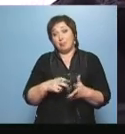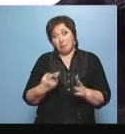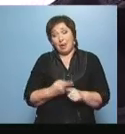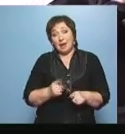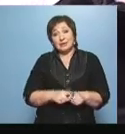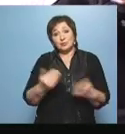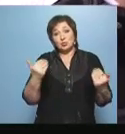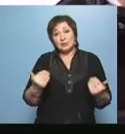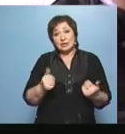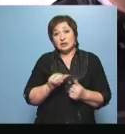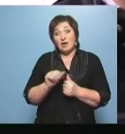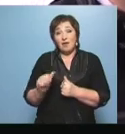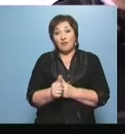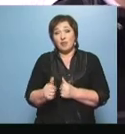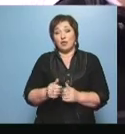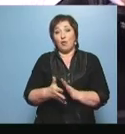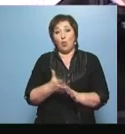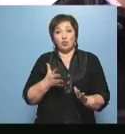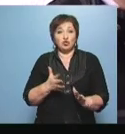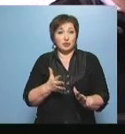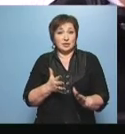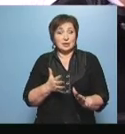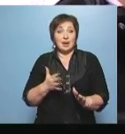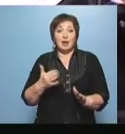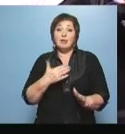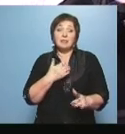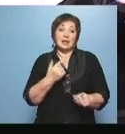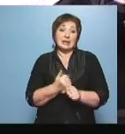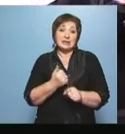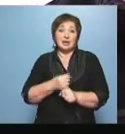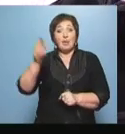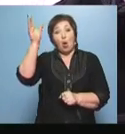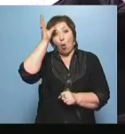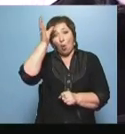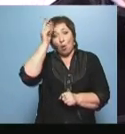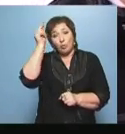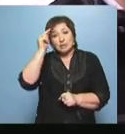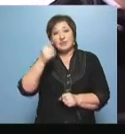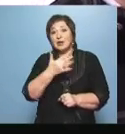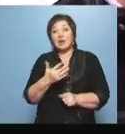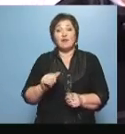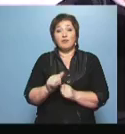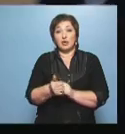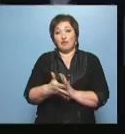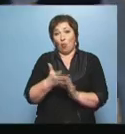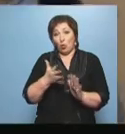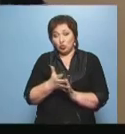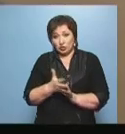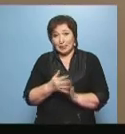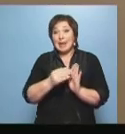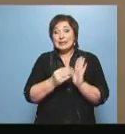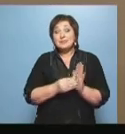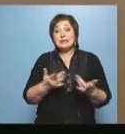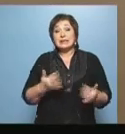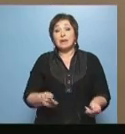сейчас перерабатываем все это в управлении образования и смотрим, какие первоочередные школы должны войти. Список